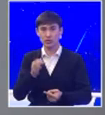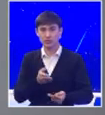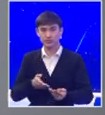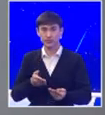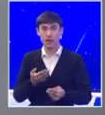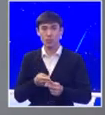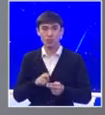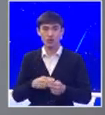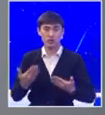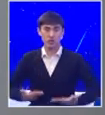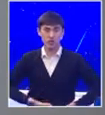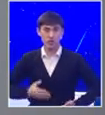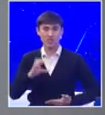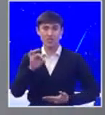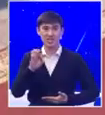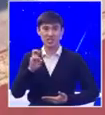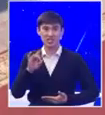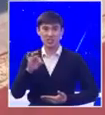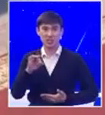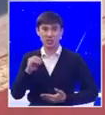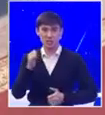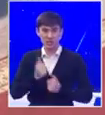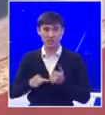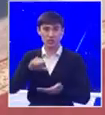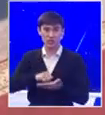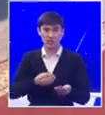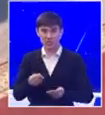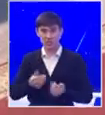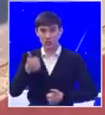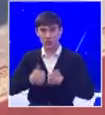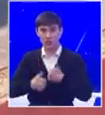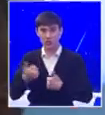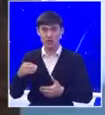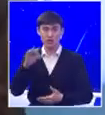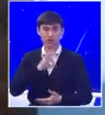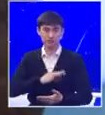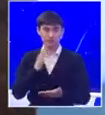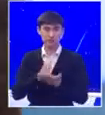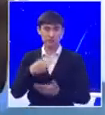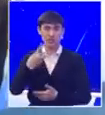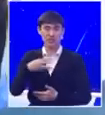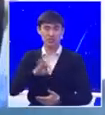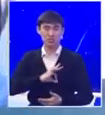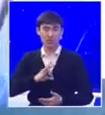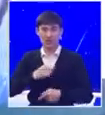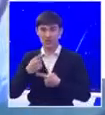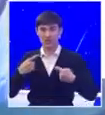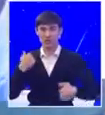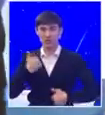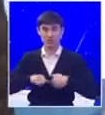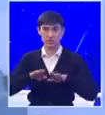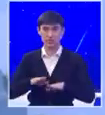более того житель села саржа с постоянный участник всех лыжных гонок в его копилке порядка 30 медалей различного достоинства